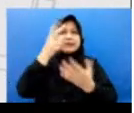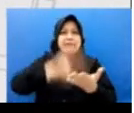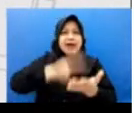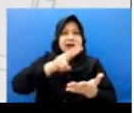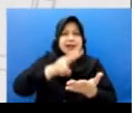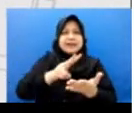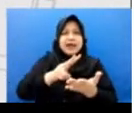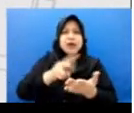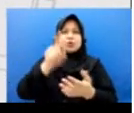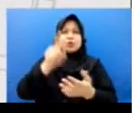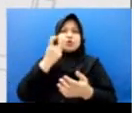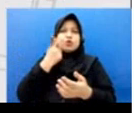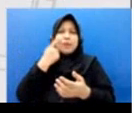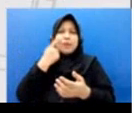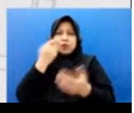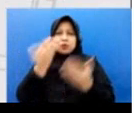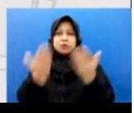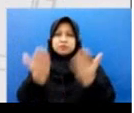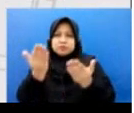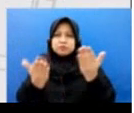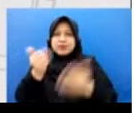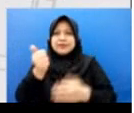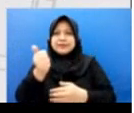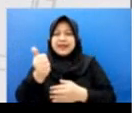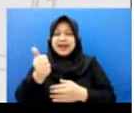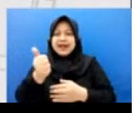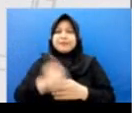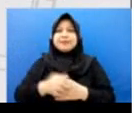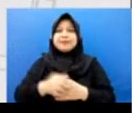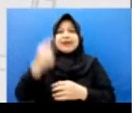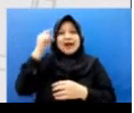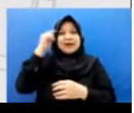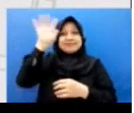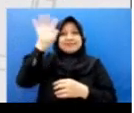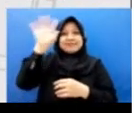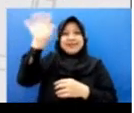coba berikan ilustrasinya. Jadi bayangkan kalau misalnya